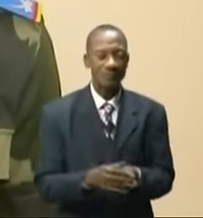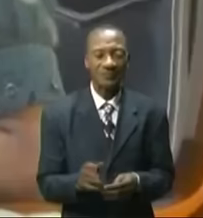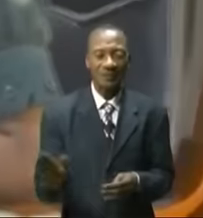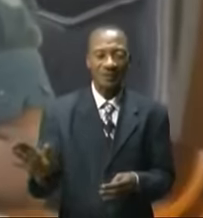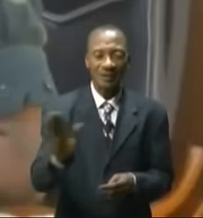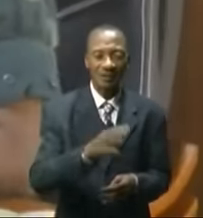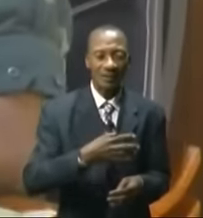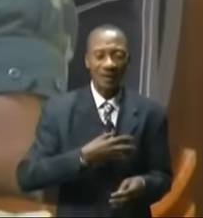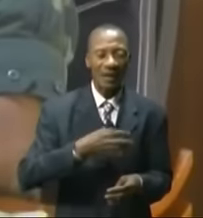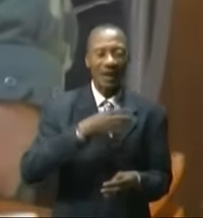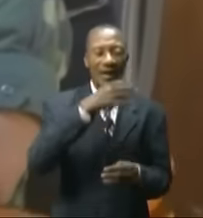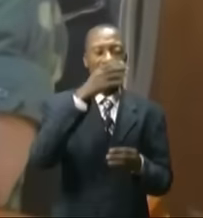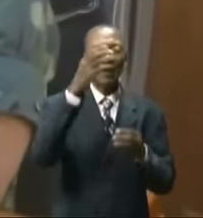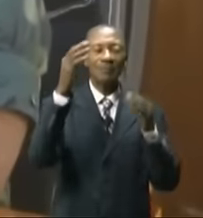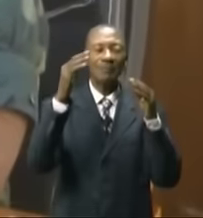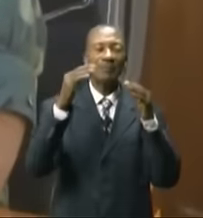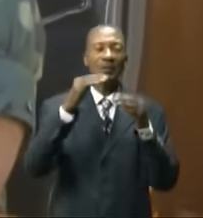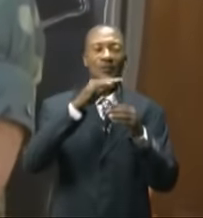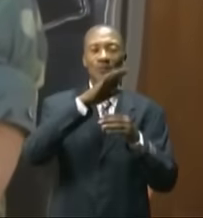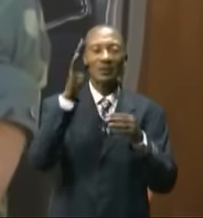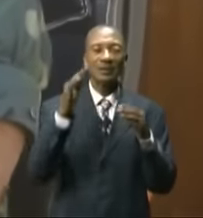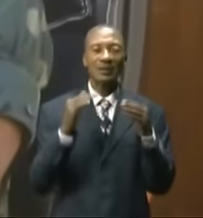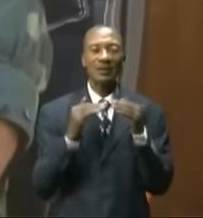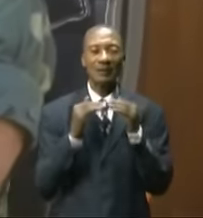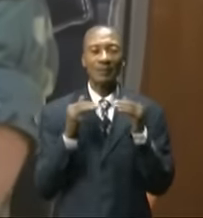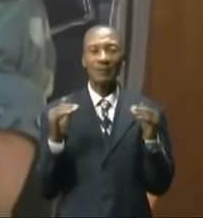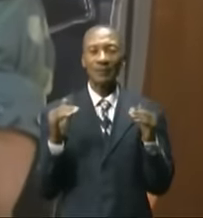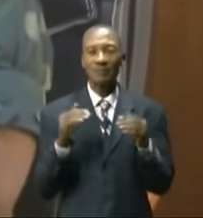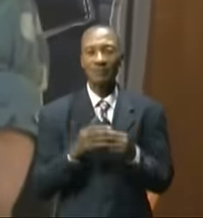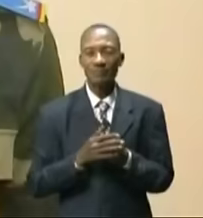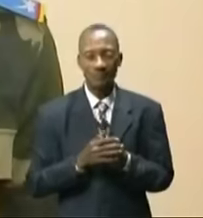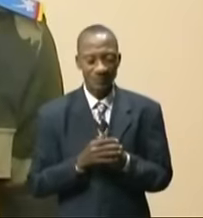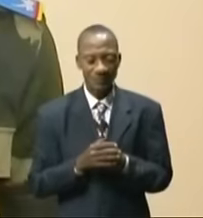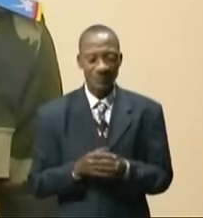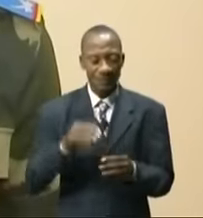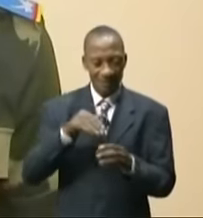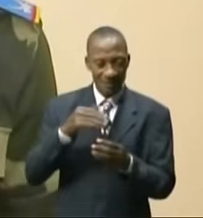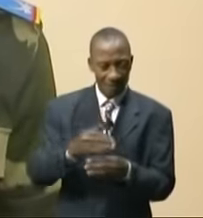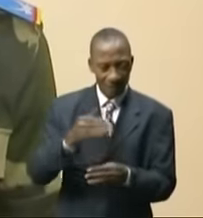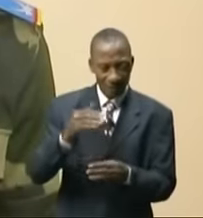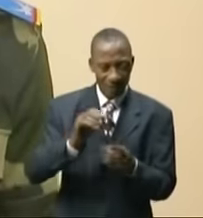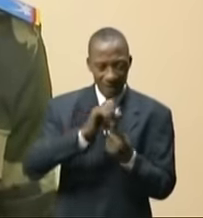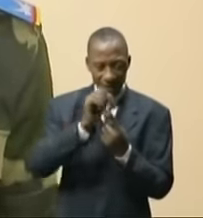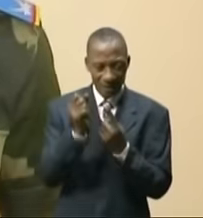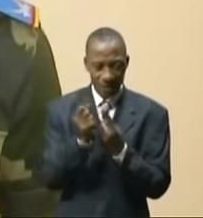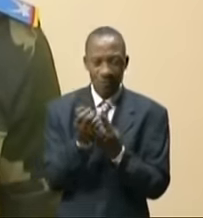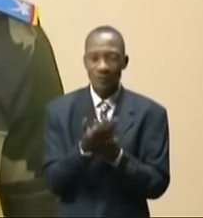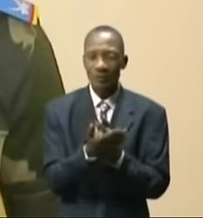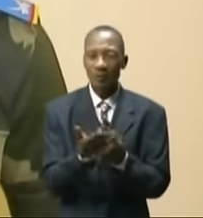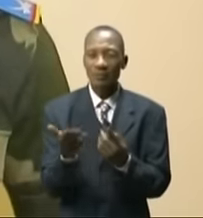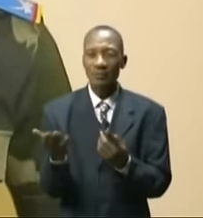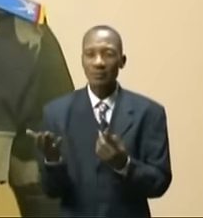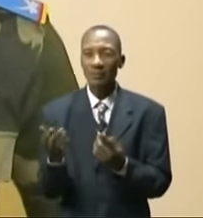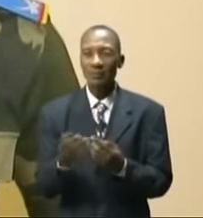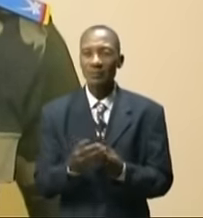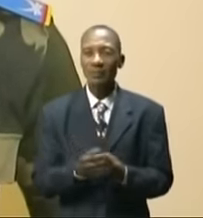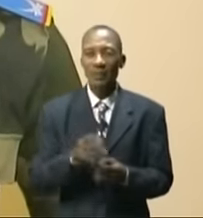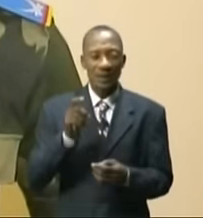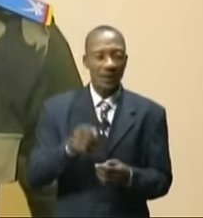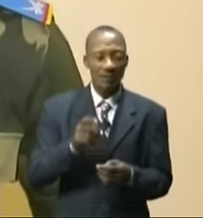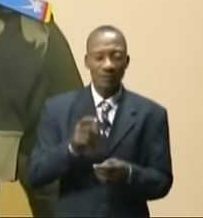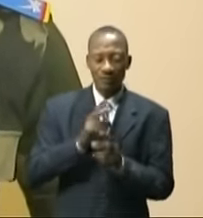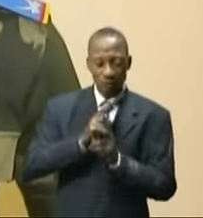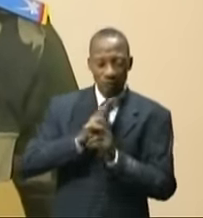en paix. Chers compatriotes, devant pareille situation qui nécessite une réponse